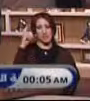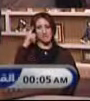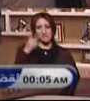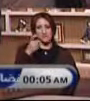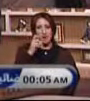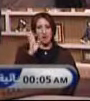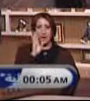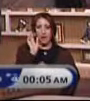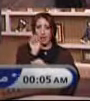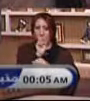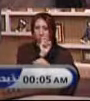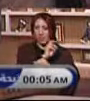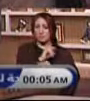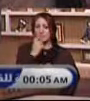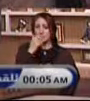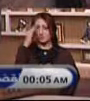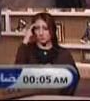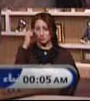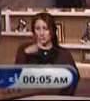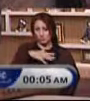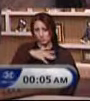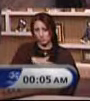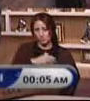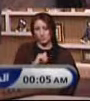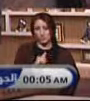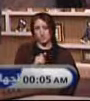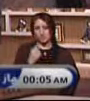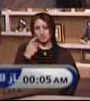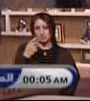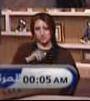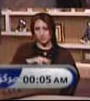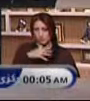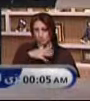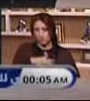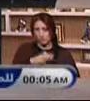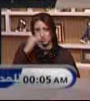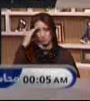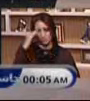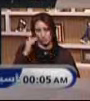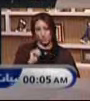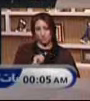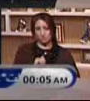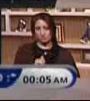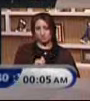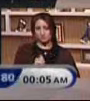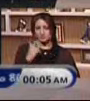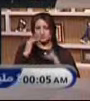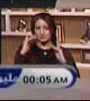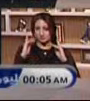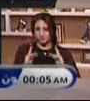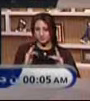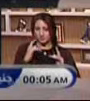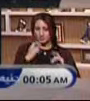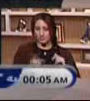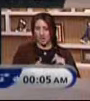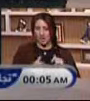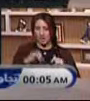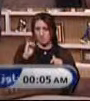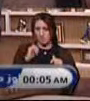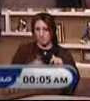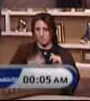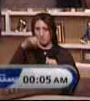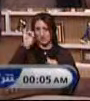حضرتك، وربنا يكرمك دايما وينفع بيك دايما. بشكر جدا فضيلتك على يعني هذه الاستراحه الجميله، استراحه القلب اللي احنا بنسعى